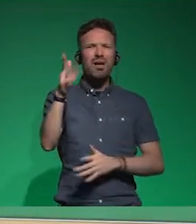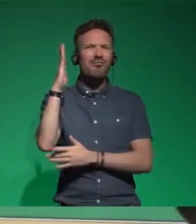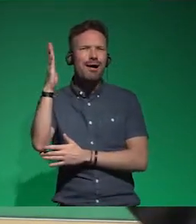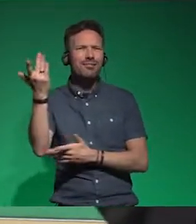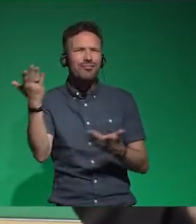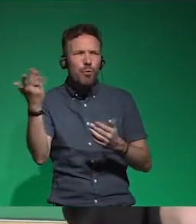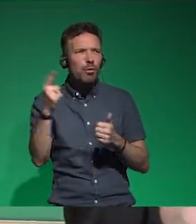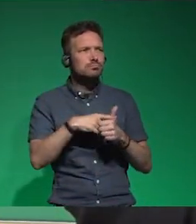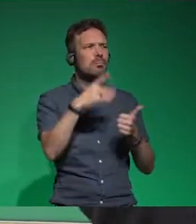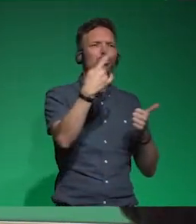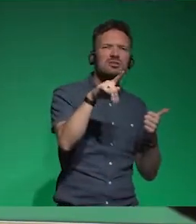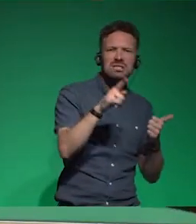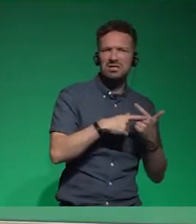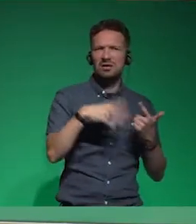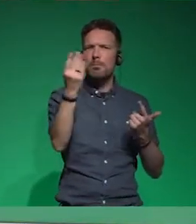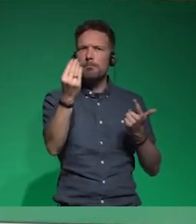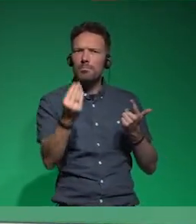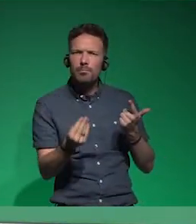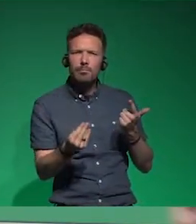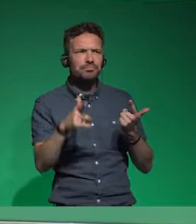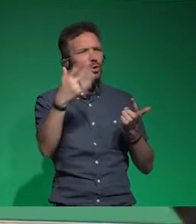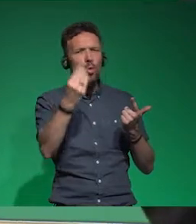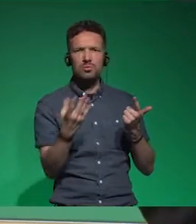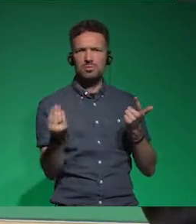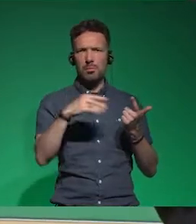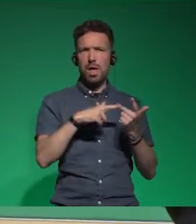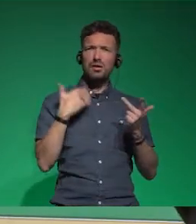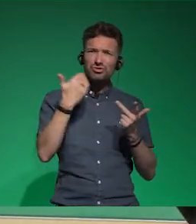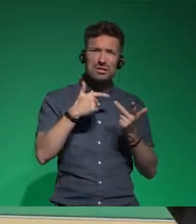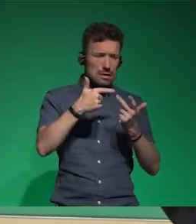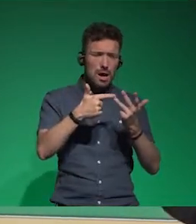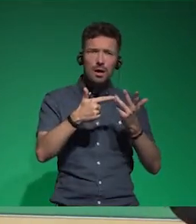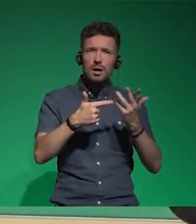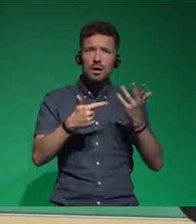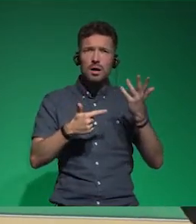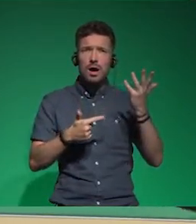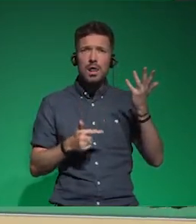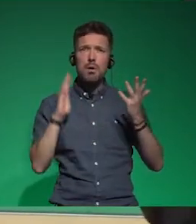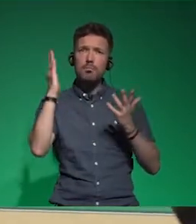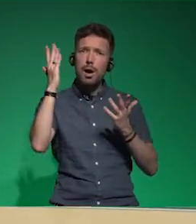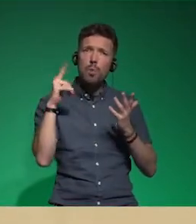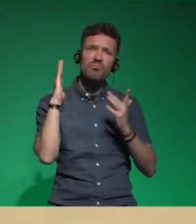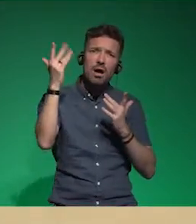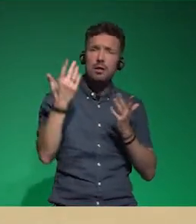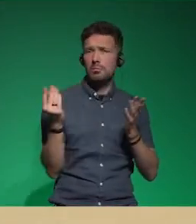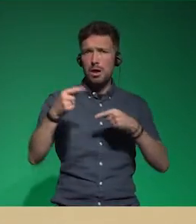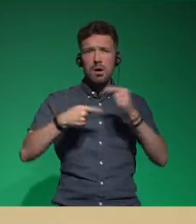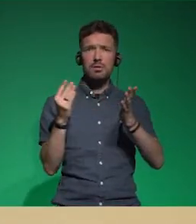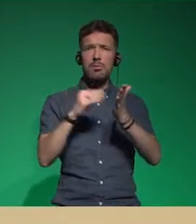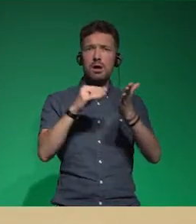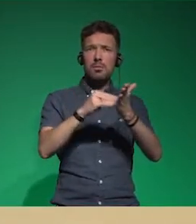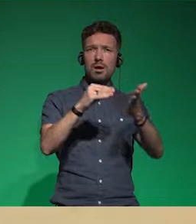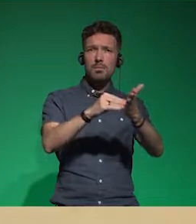Literatur, in der bildenden Kunst. Also es gibt ganz viele Anknüpfungspunkte, die wir schätzen, und das motiviert uns auch,